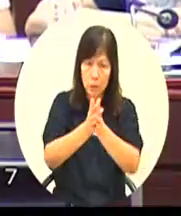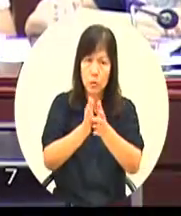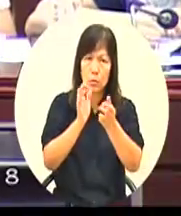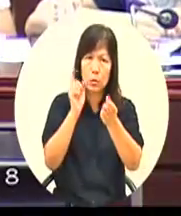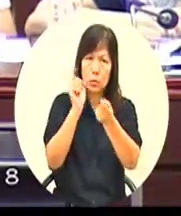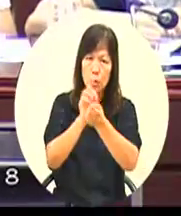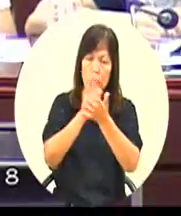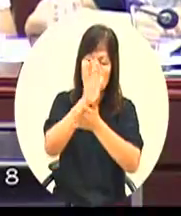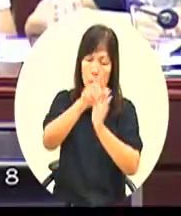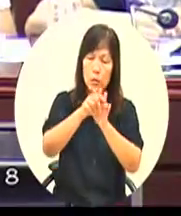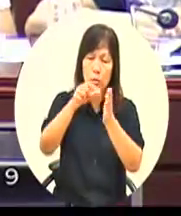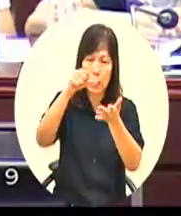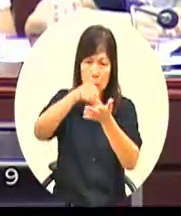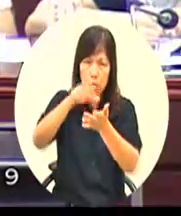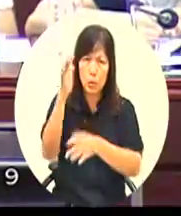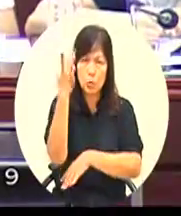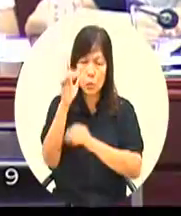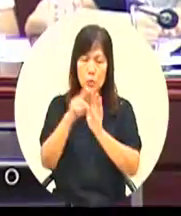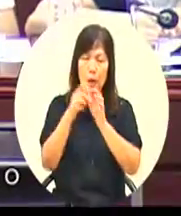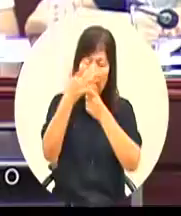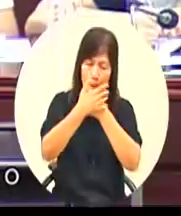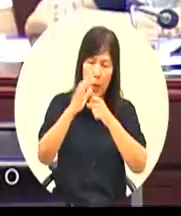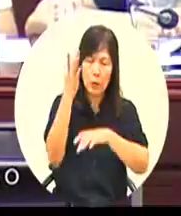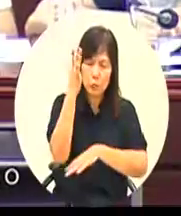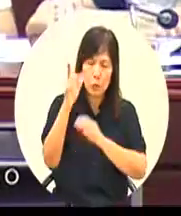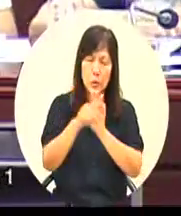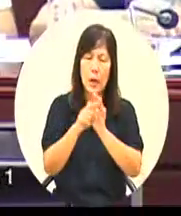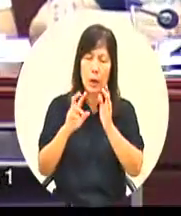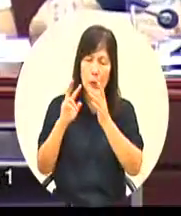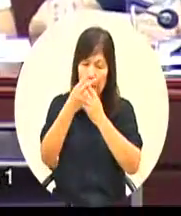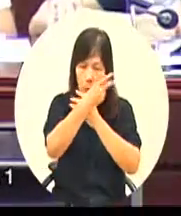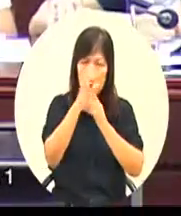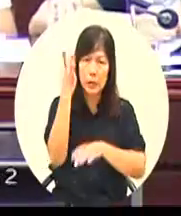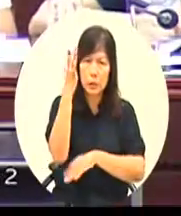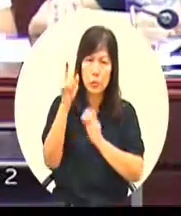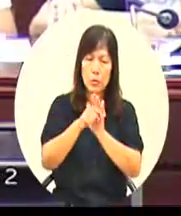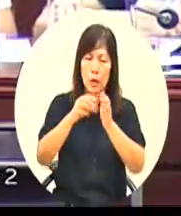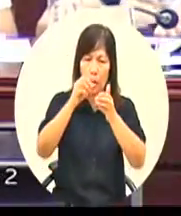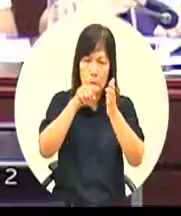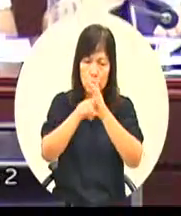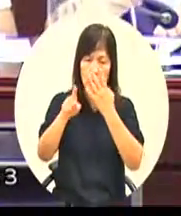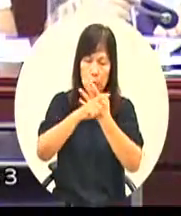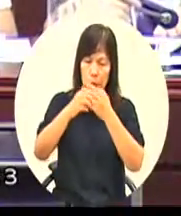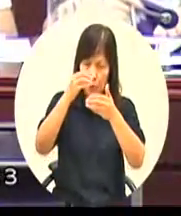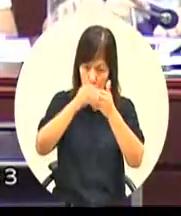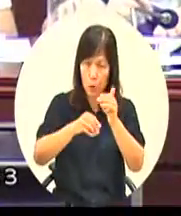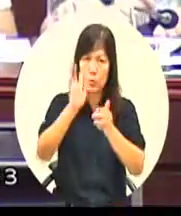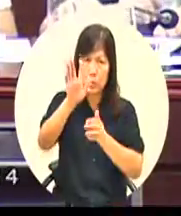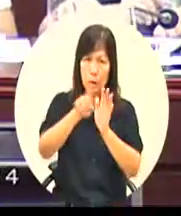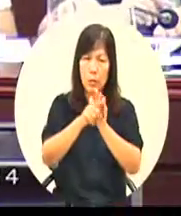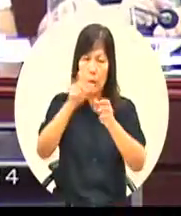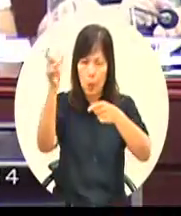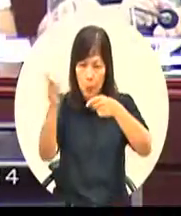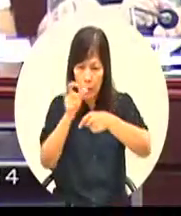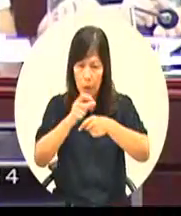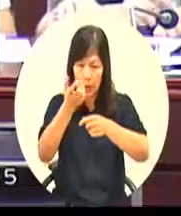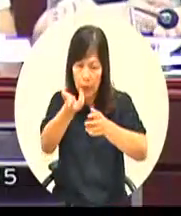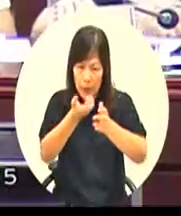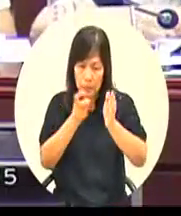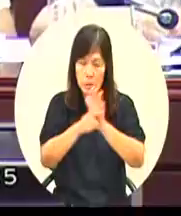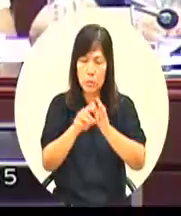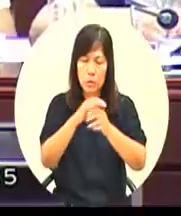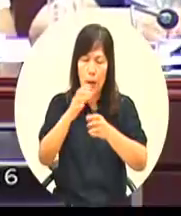种树、跟护树、跟修树，都要订特别的专业规范。那另外在台风来之前，有些树可能就要加